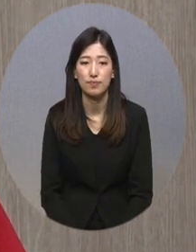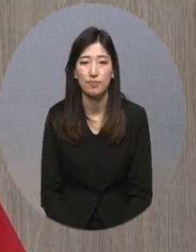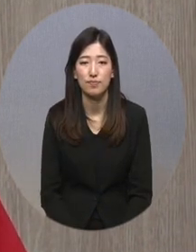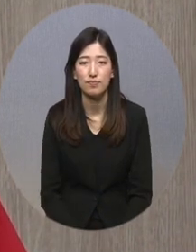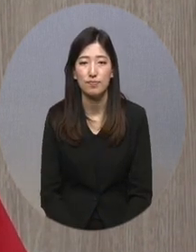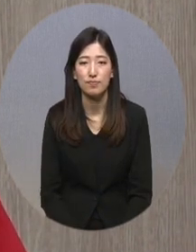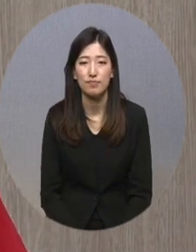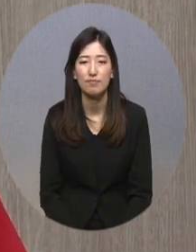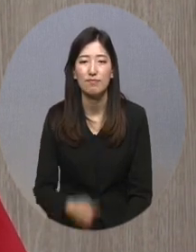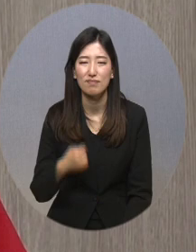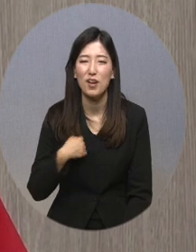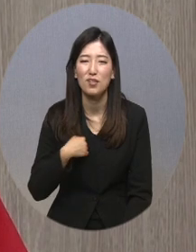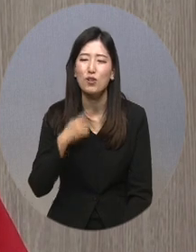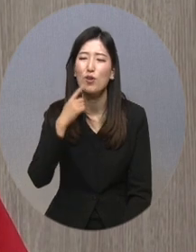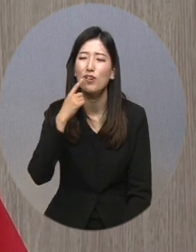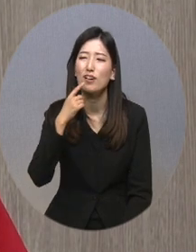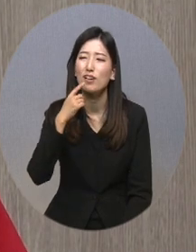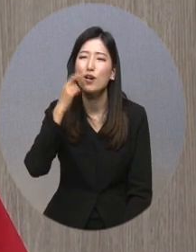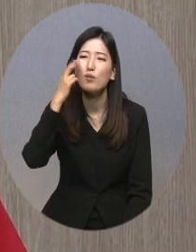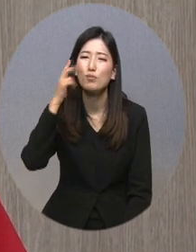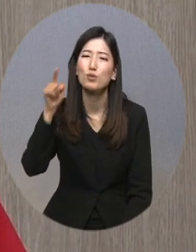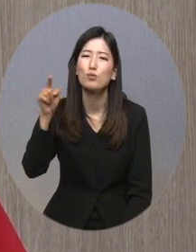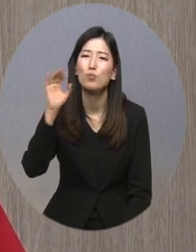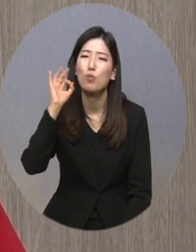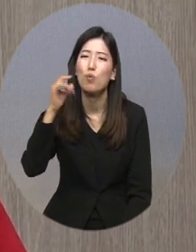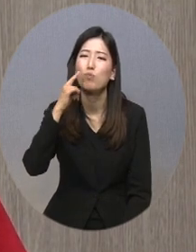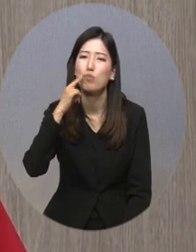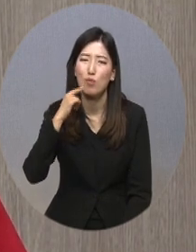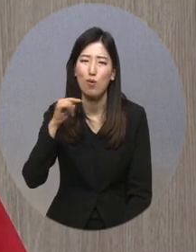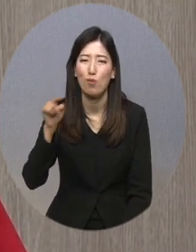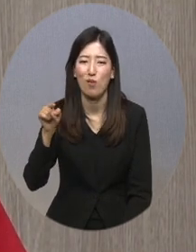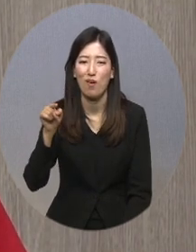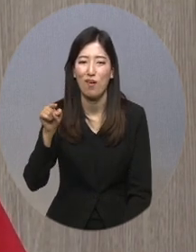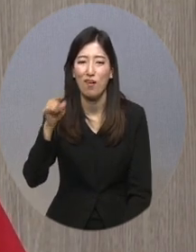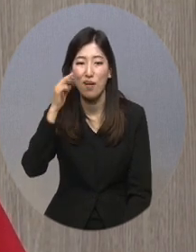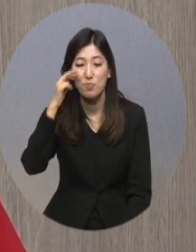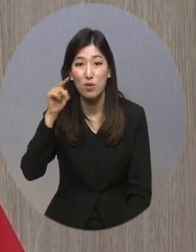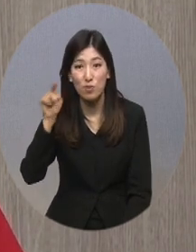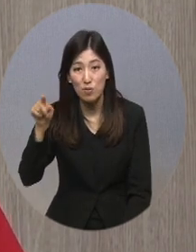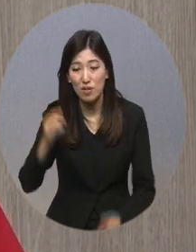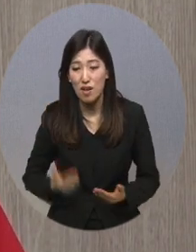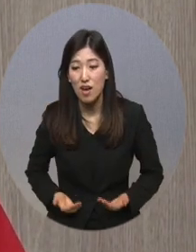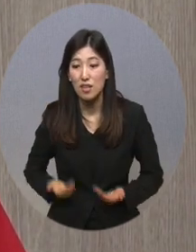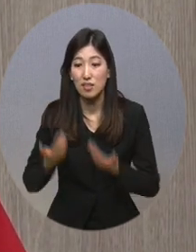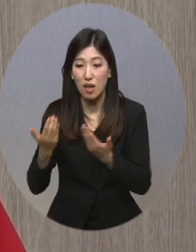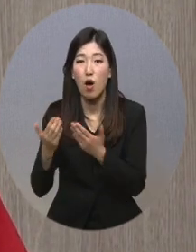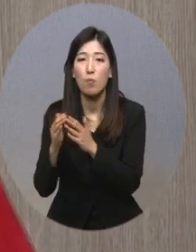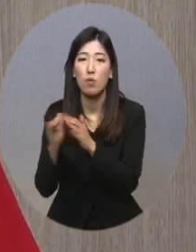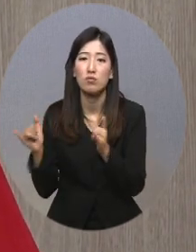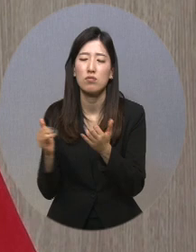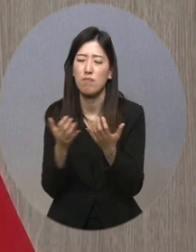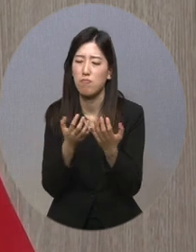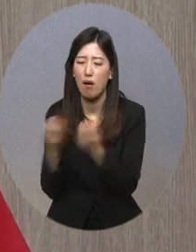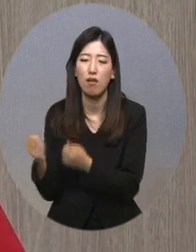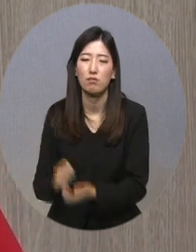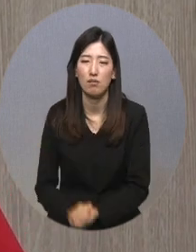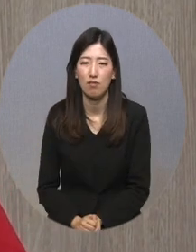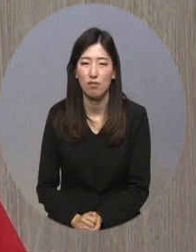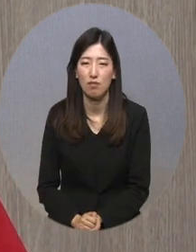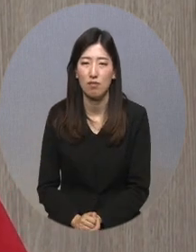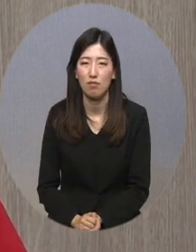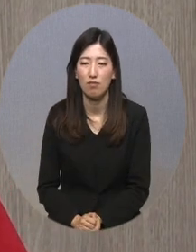부러운 나라가 미국인데요. 예. 많은 부분이 다 자원봉사자들로 인해서 이루어지고 있거든요. 예. 예. 지금 말씀하시는 그런